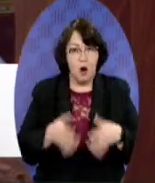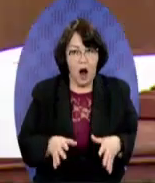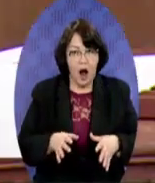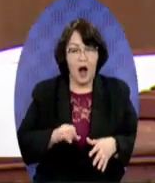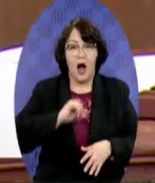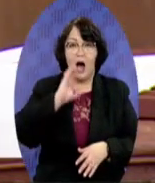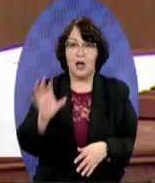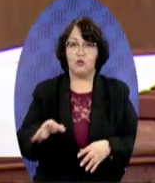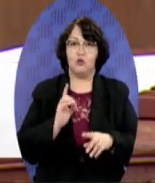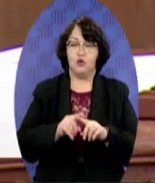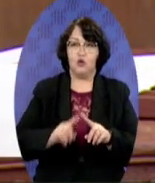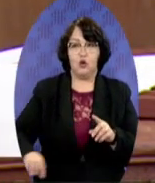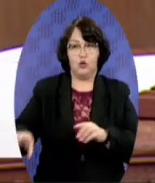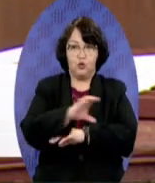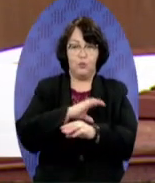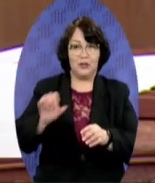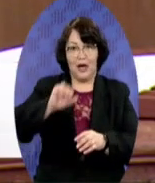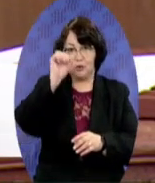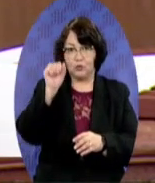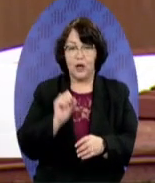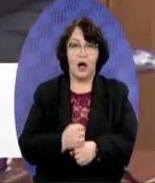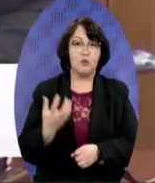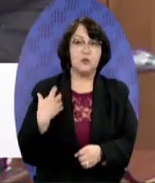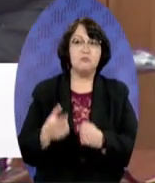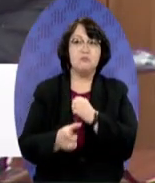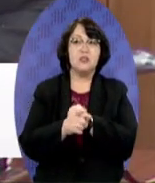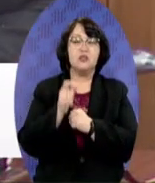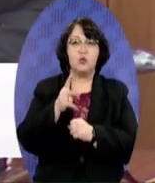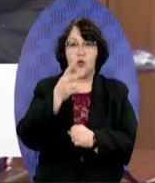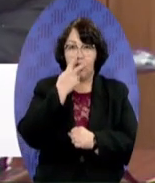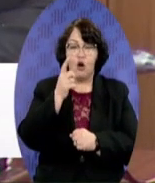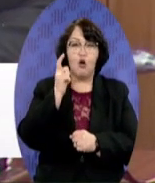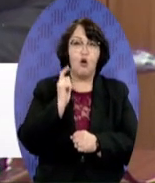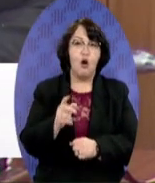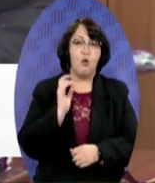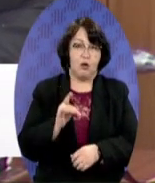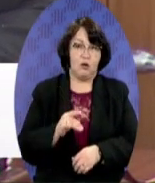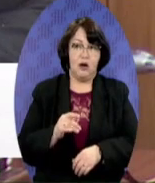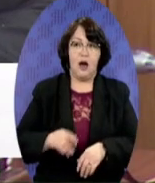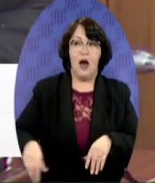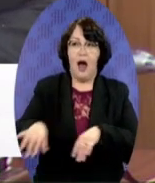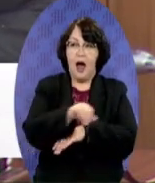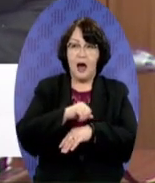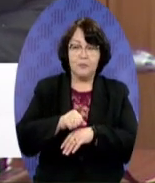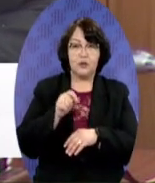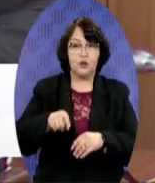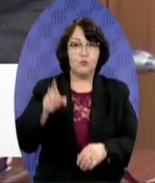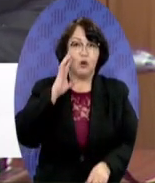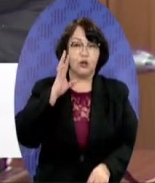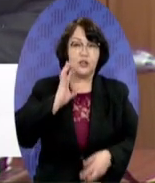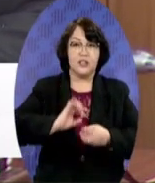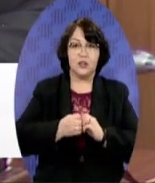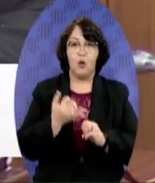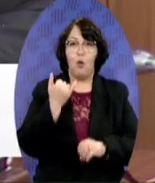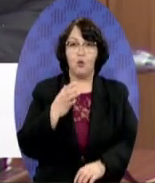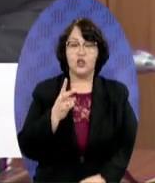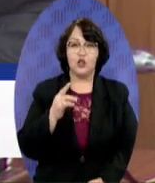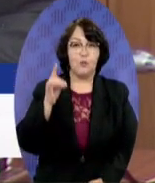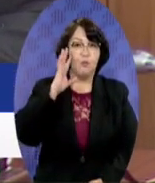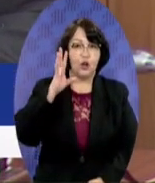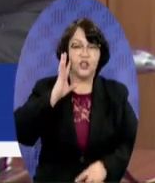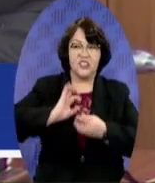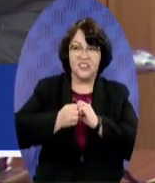одоо асуудлыг хариуцсан мэрэгчлэлтэн бол ховорхон. Аймгийн хэмжээнд энэ бодлогыг барьж яадаг усны бодлогыг хэрэгжүүлж байдаг